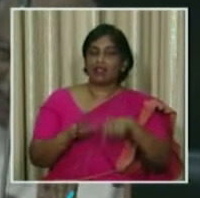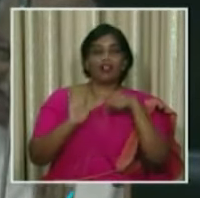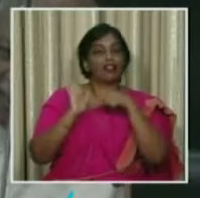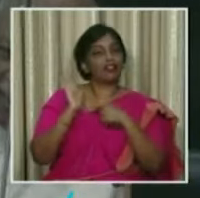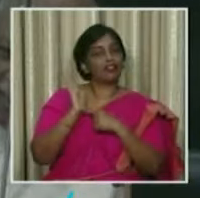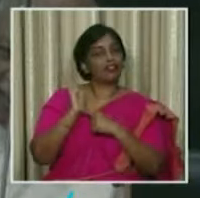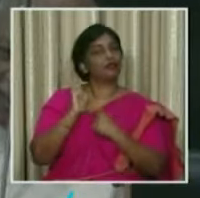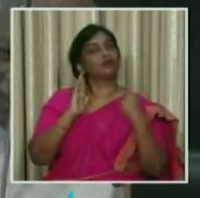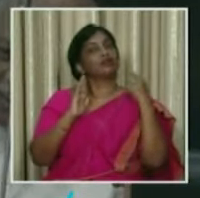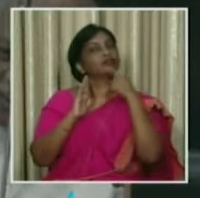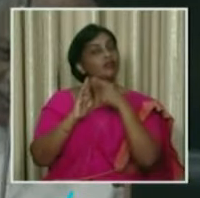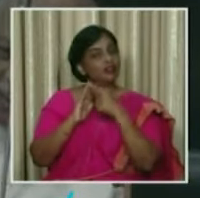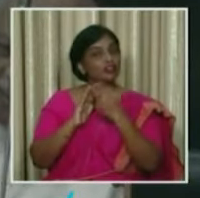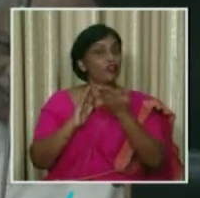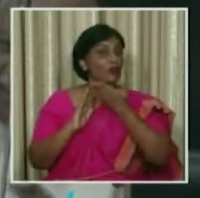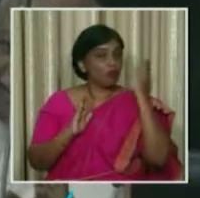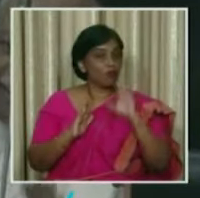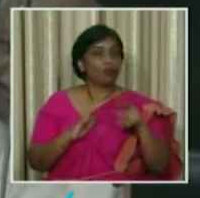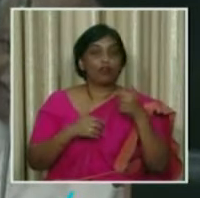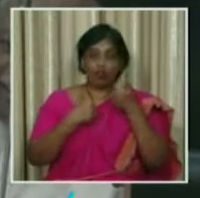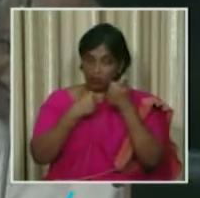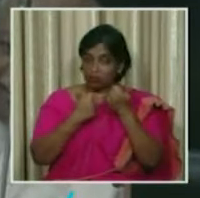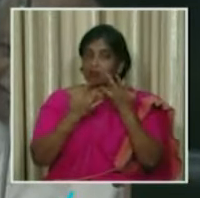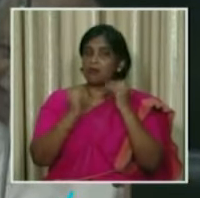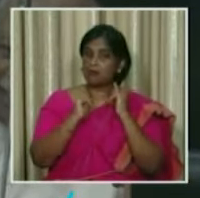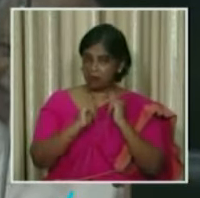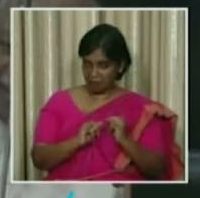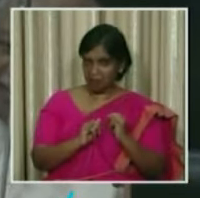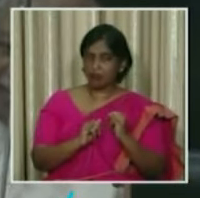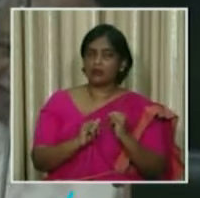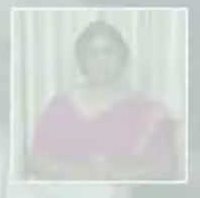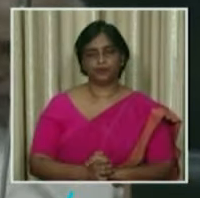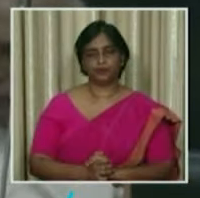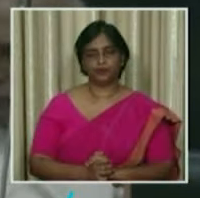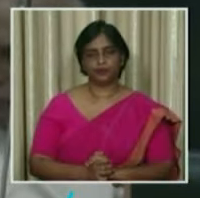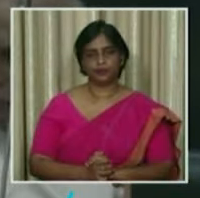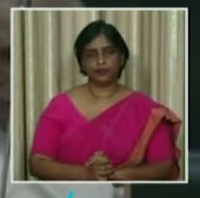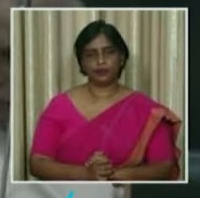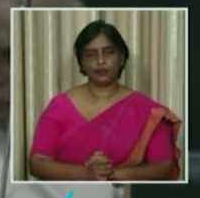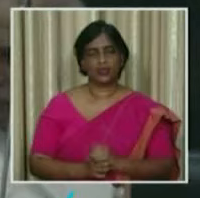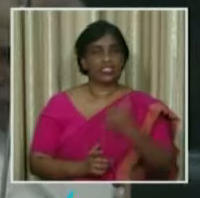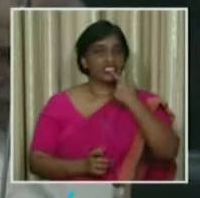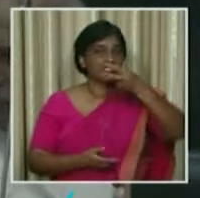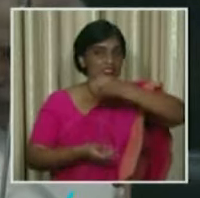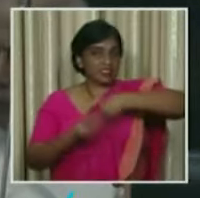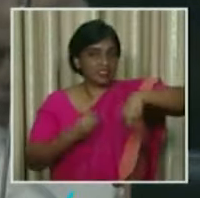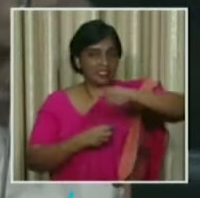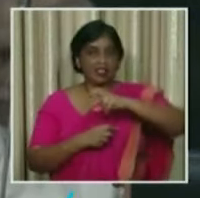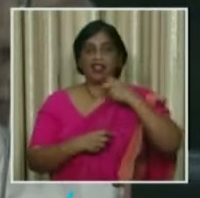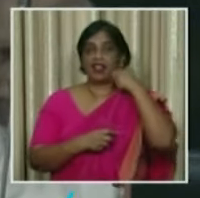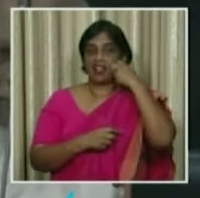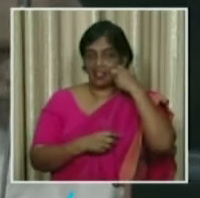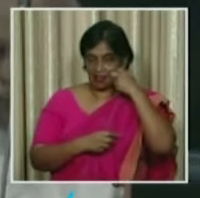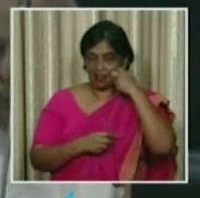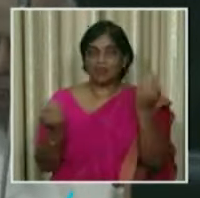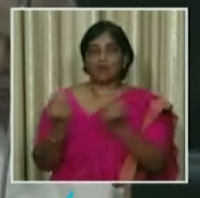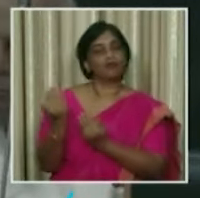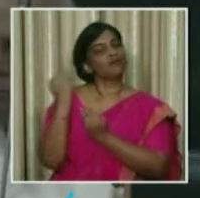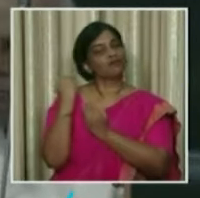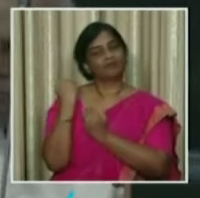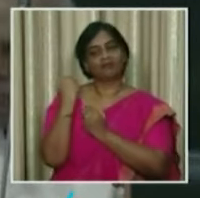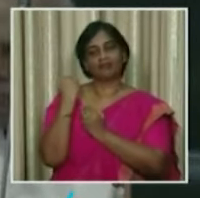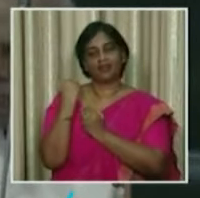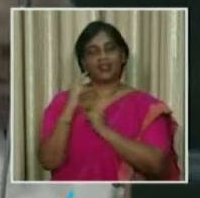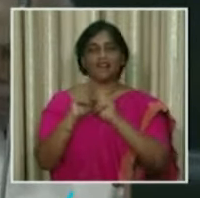උතුරු කෙළවරට යන්න පුළුවන් වීම සුභාරංචියක්ද අසුභාරංචියක්ද? මුණු වටේ කතාව නාට්‍යයේ ගෘෂා දරුවා වඩාගෙන